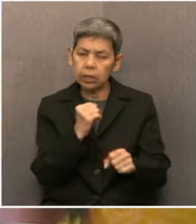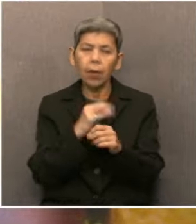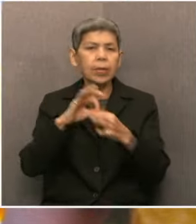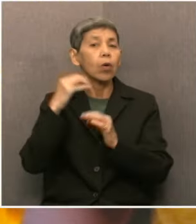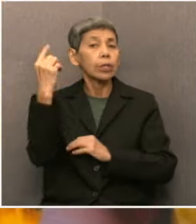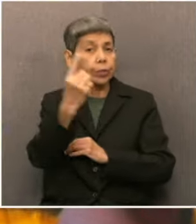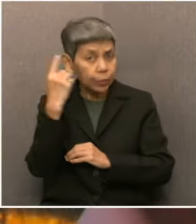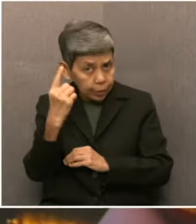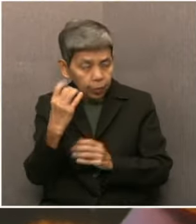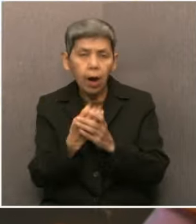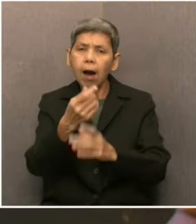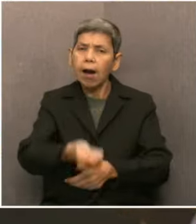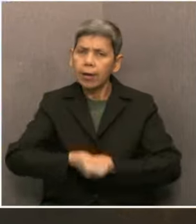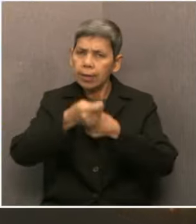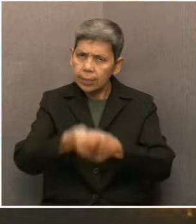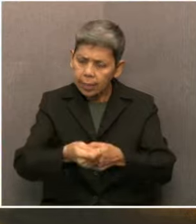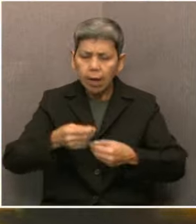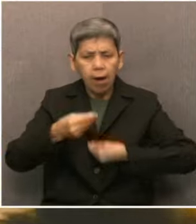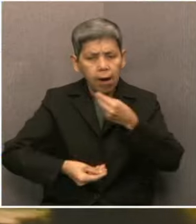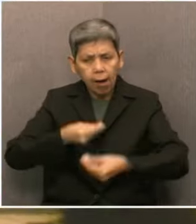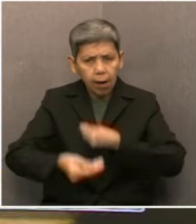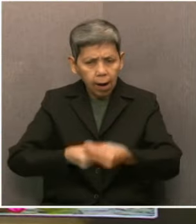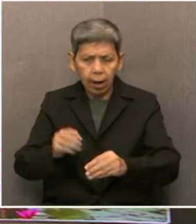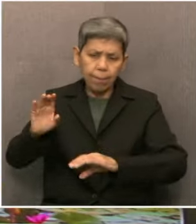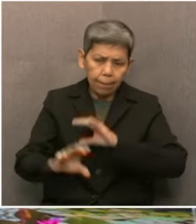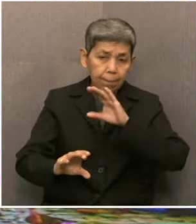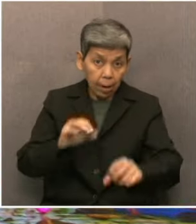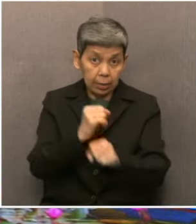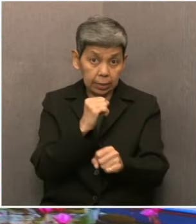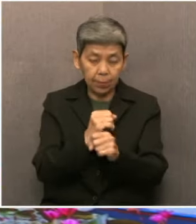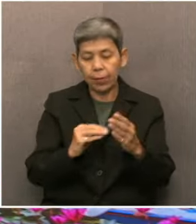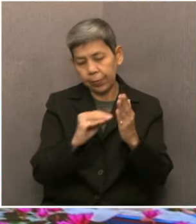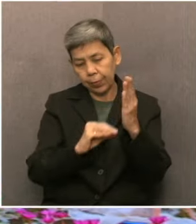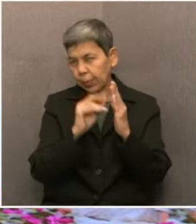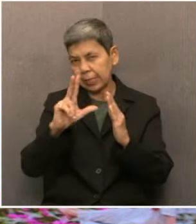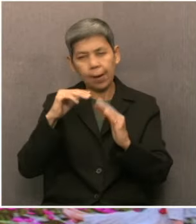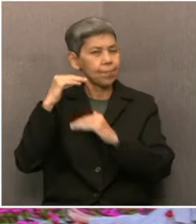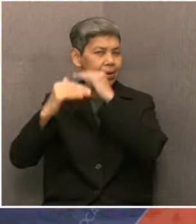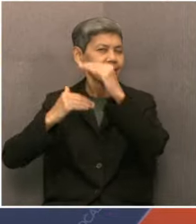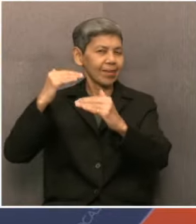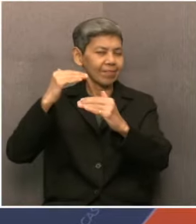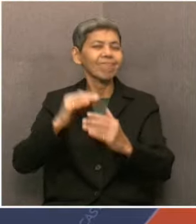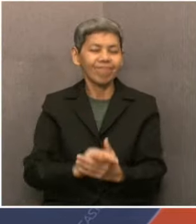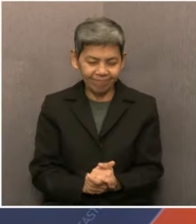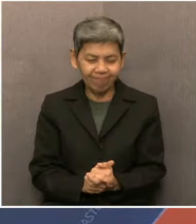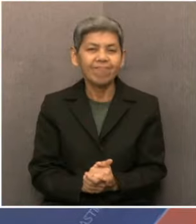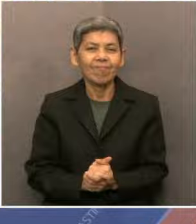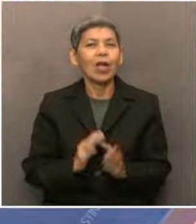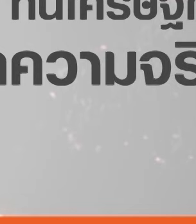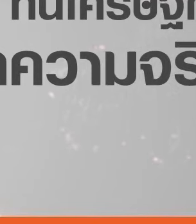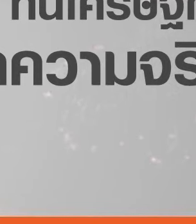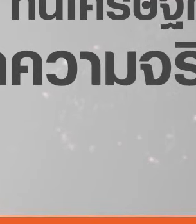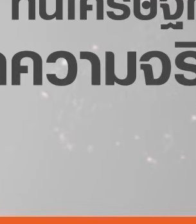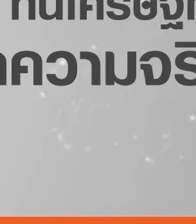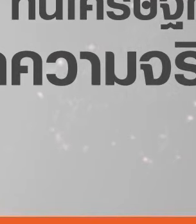เที่ยวการเกษตรการค้าการลงทุนนะคะเพื่อพัฒนา 3จังหวัดนี้อย่างยั่งยืนค่ะครับผมขอบคุณครับพี่ลิซ่า